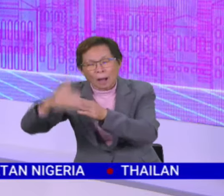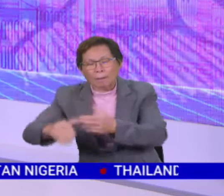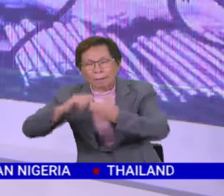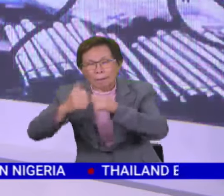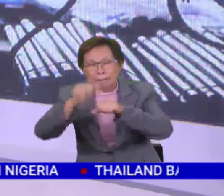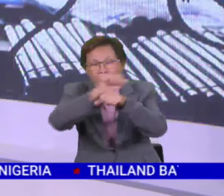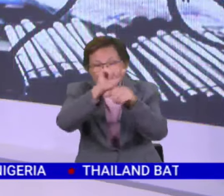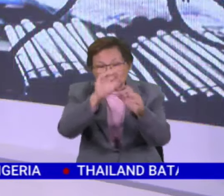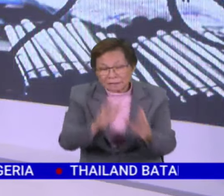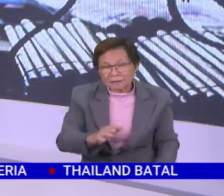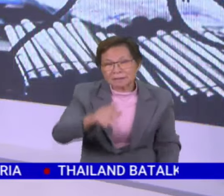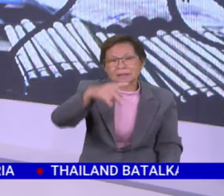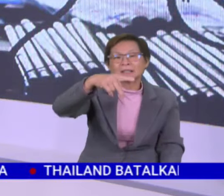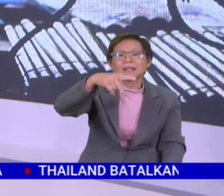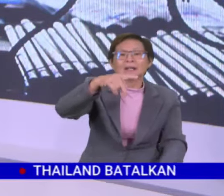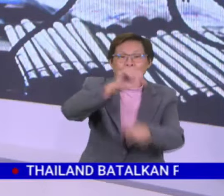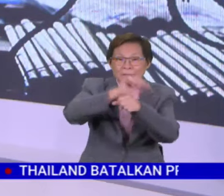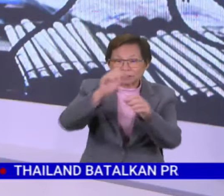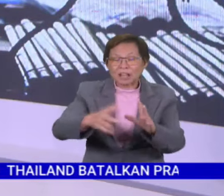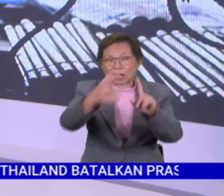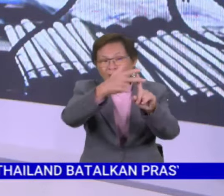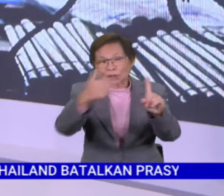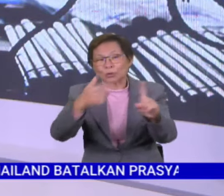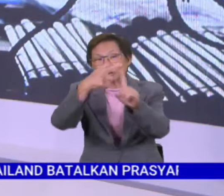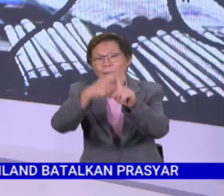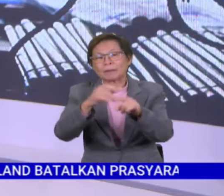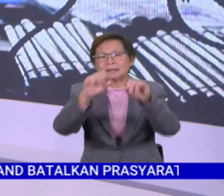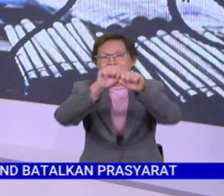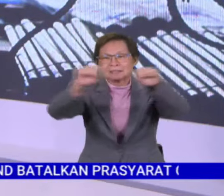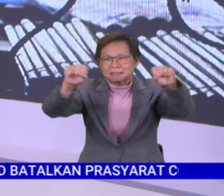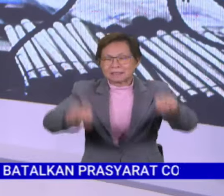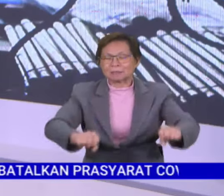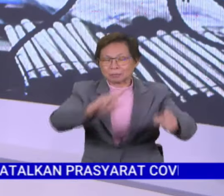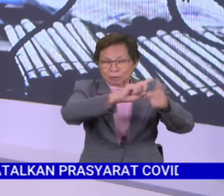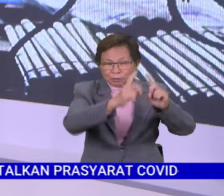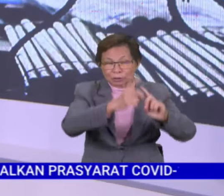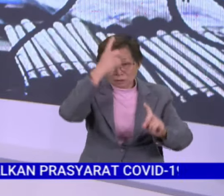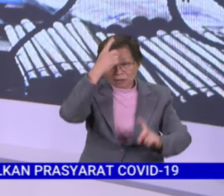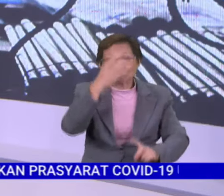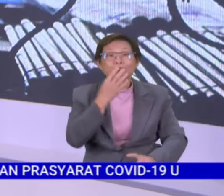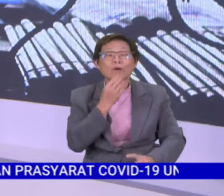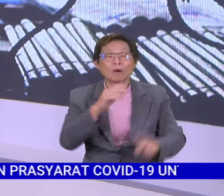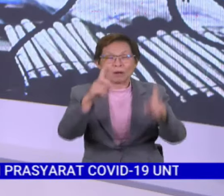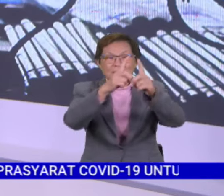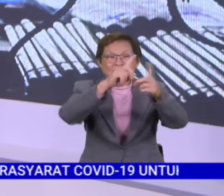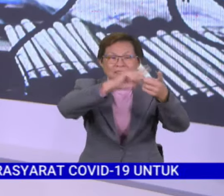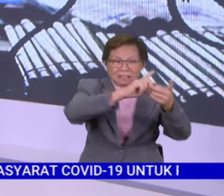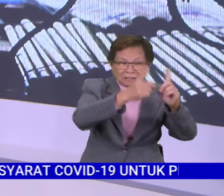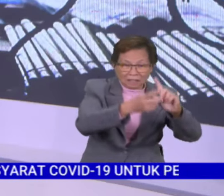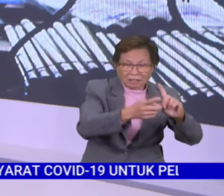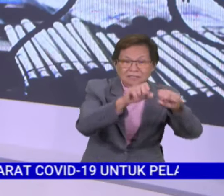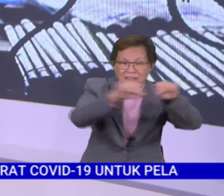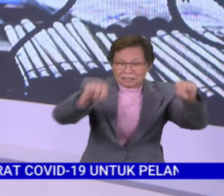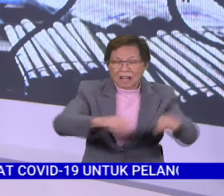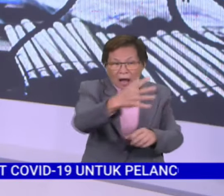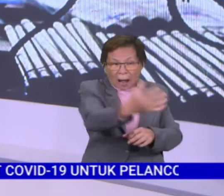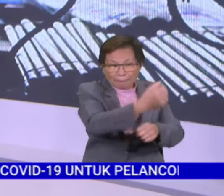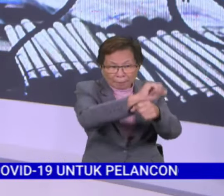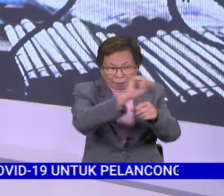pekerja migran terutama dari Indonesia menerusi sistem pendigitalan. Datuk Seri Anwar berkata pendigitalan sistem pengambilan